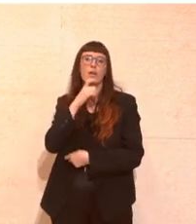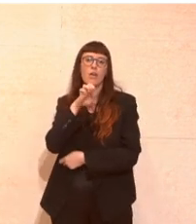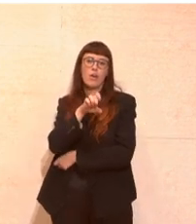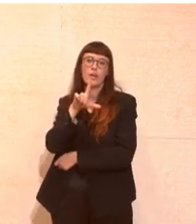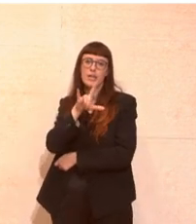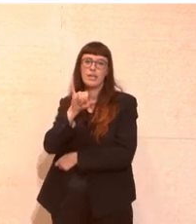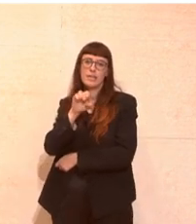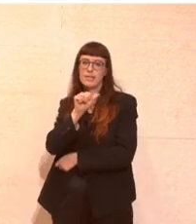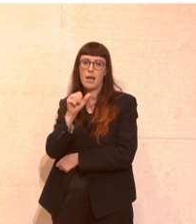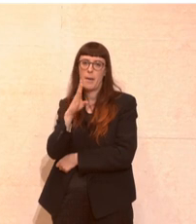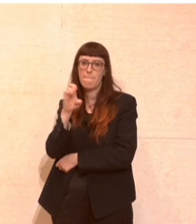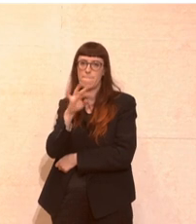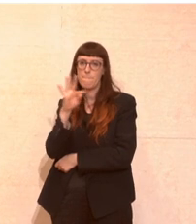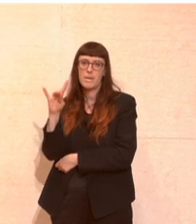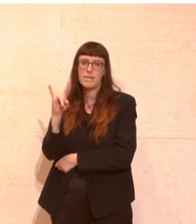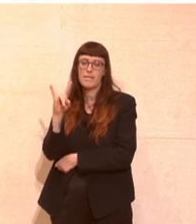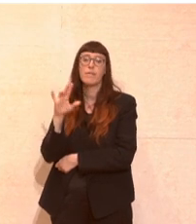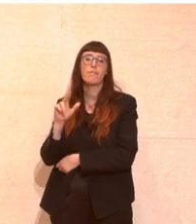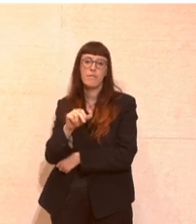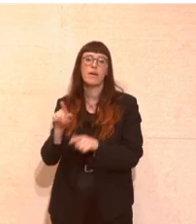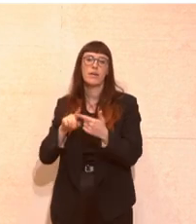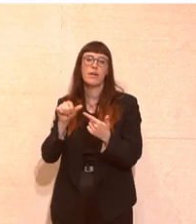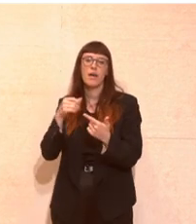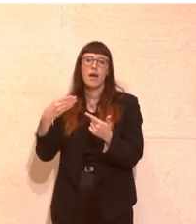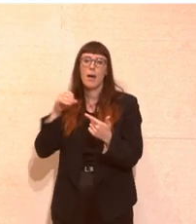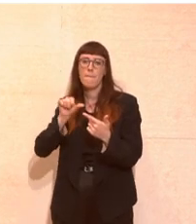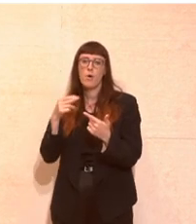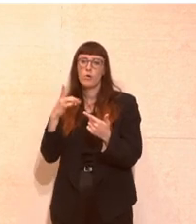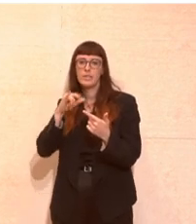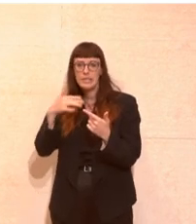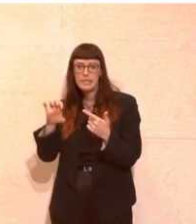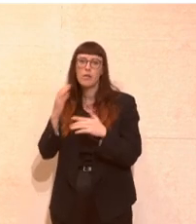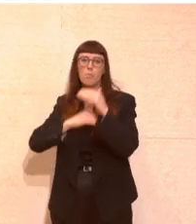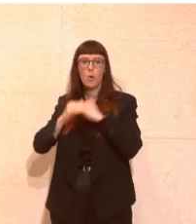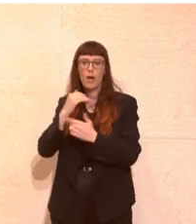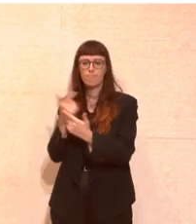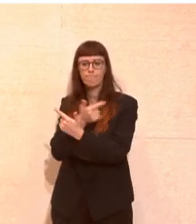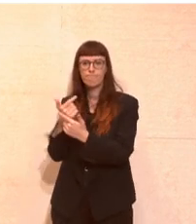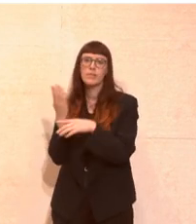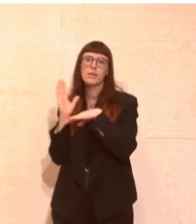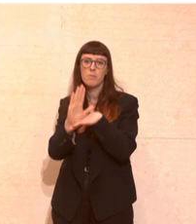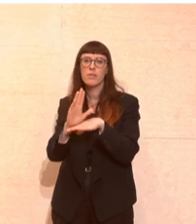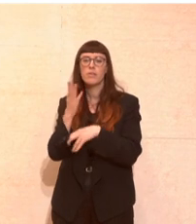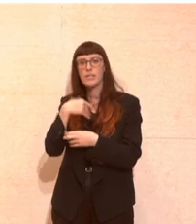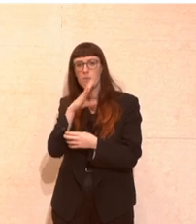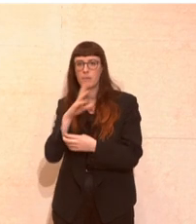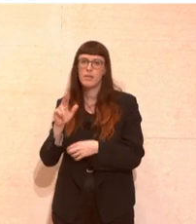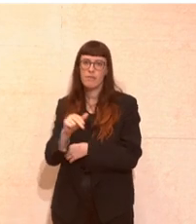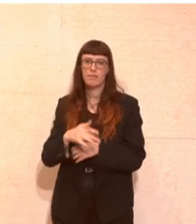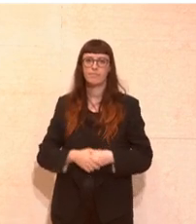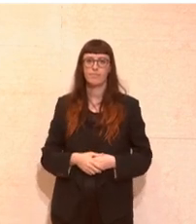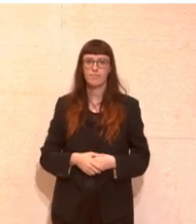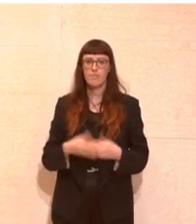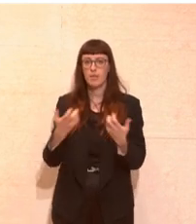cet après-midi. Et bien sûr, Amandine Ray a développé des programmes desquels elle va parler, qui travaille avec les enfants à l'école sur